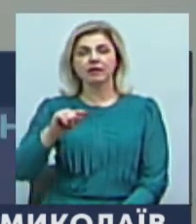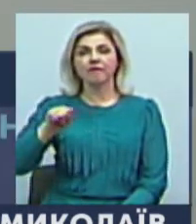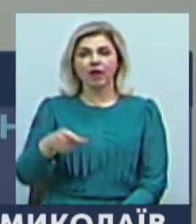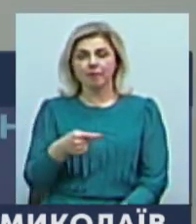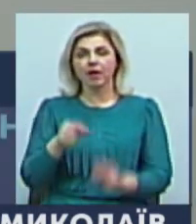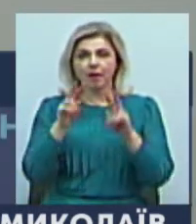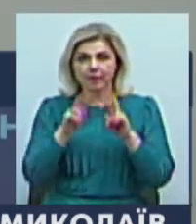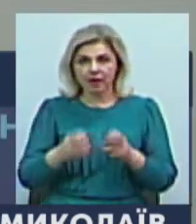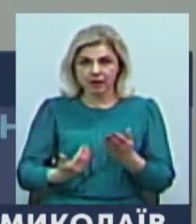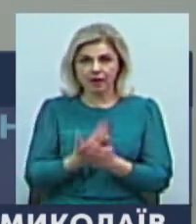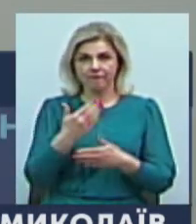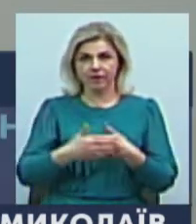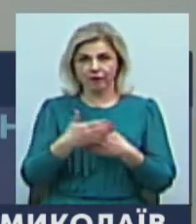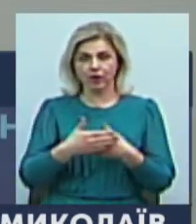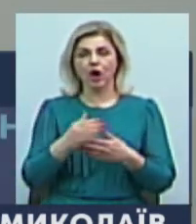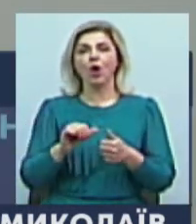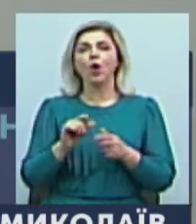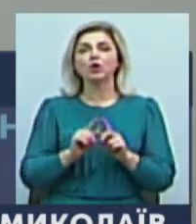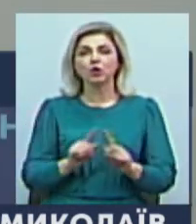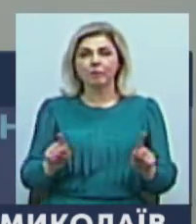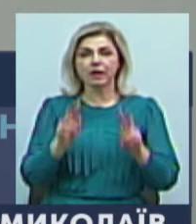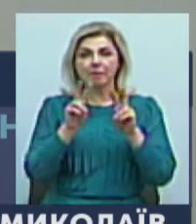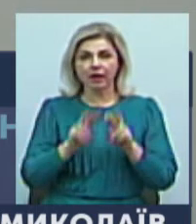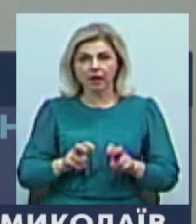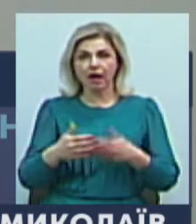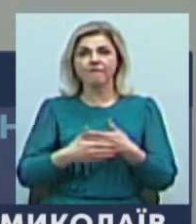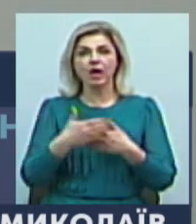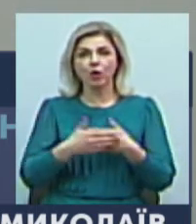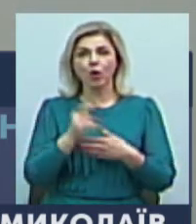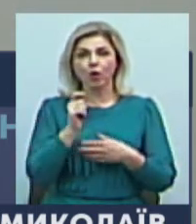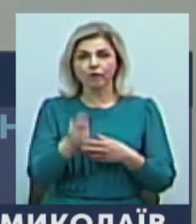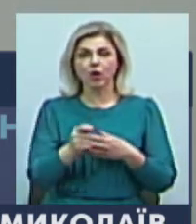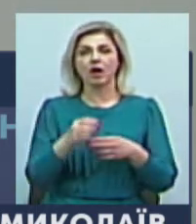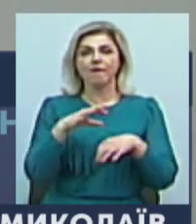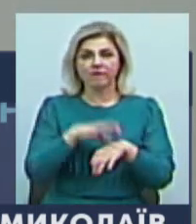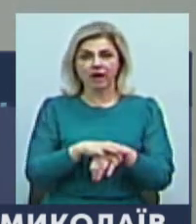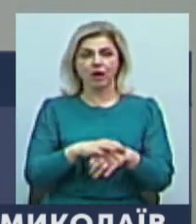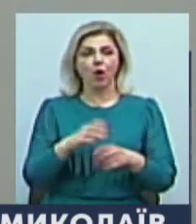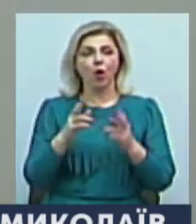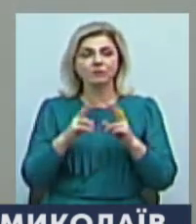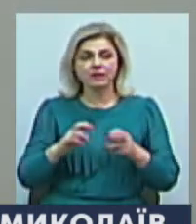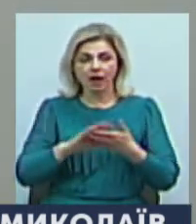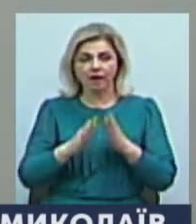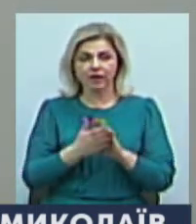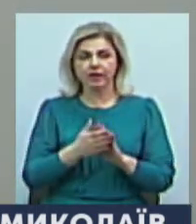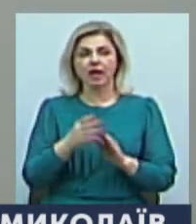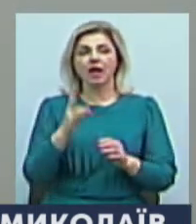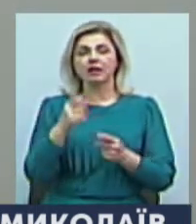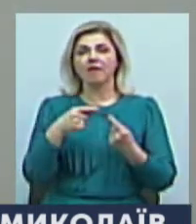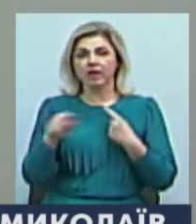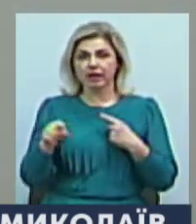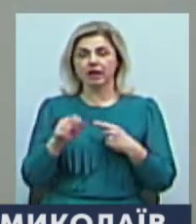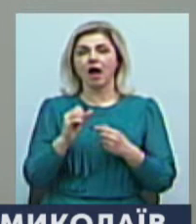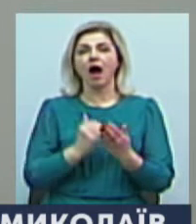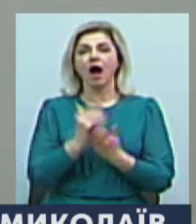переглянути вирок, але особливості перегляду вироків за нововиявленими обставинами, на відміну від апеляційного оскарження,